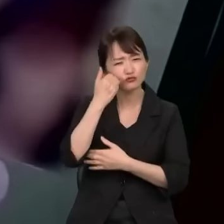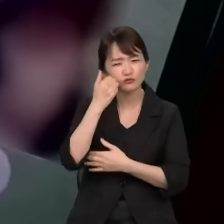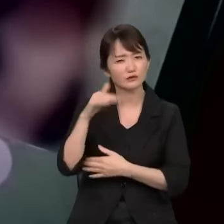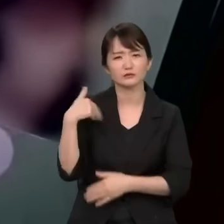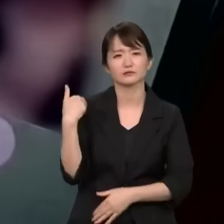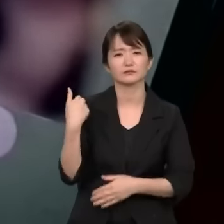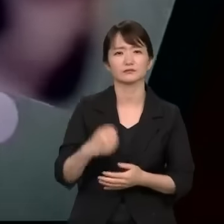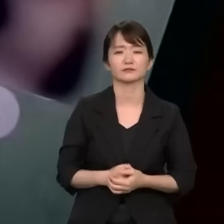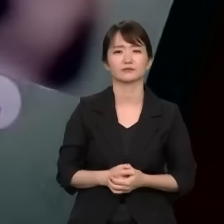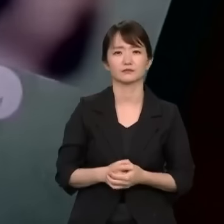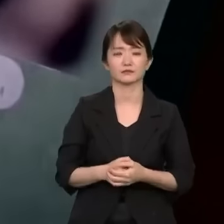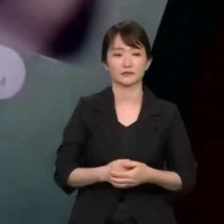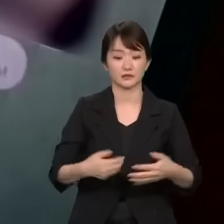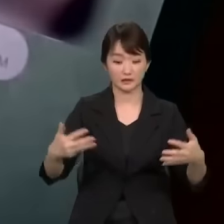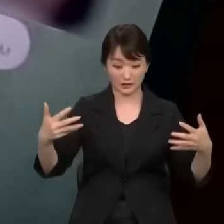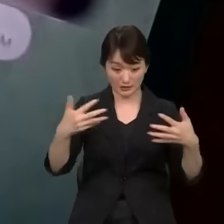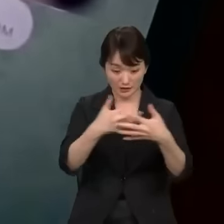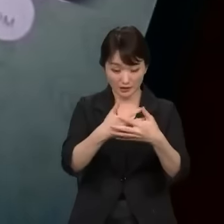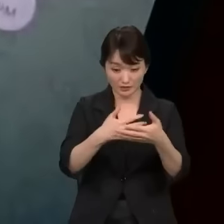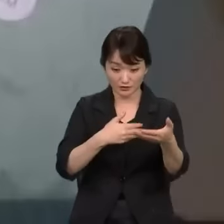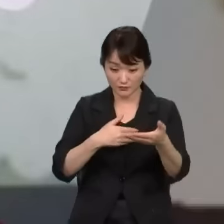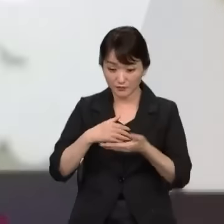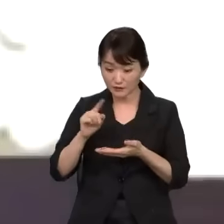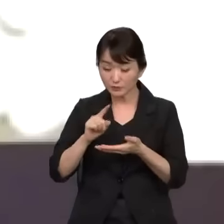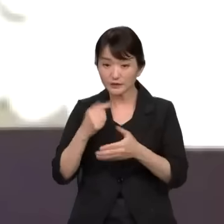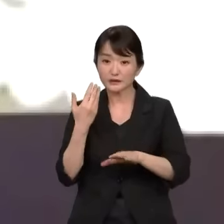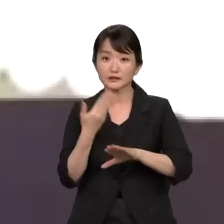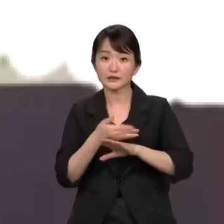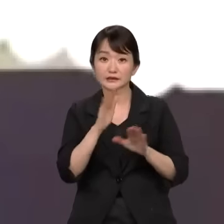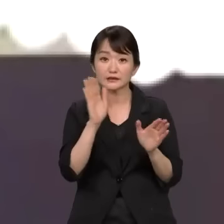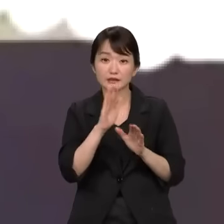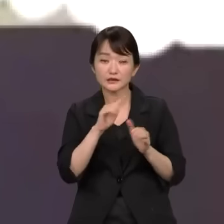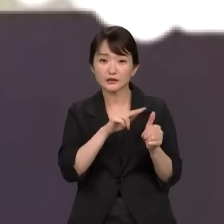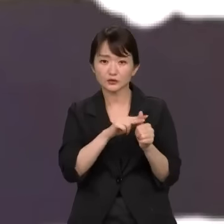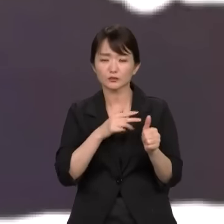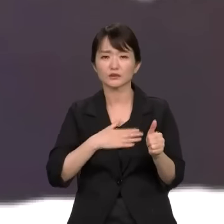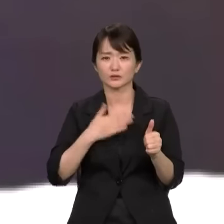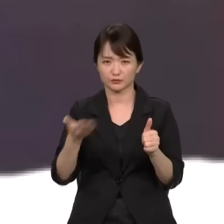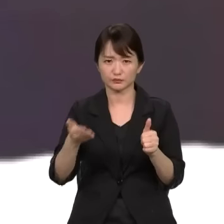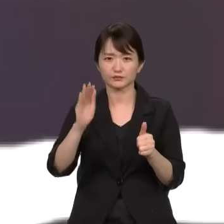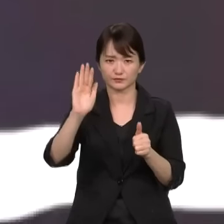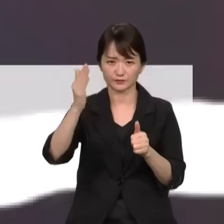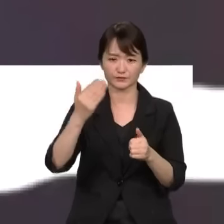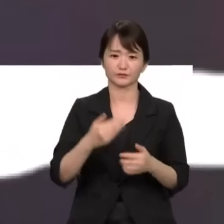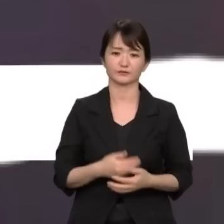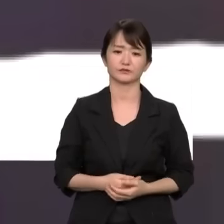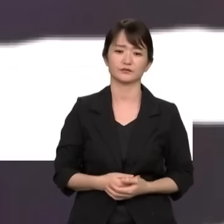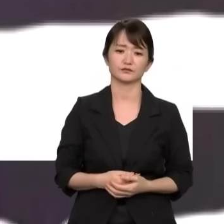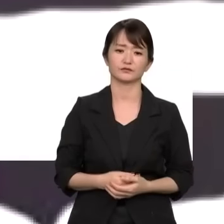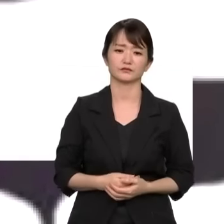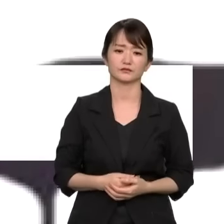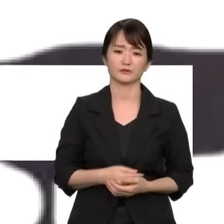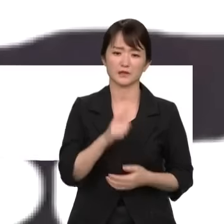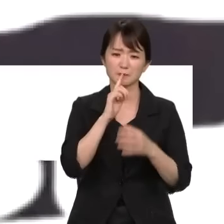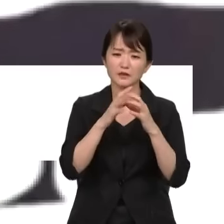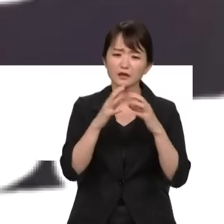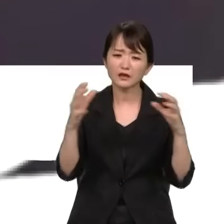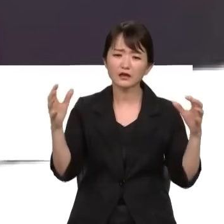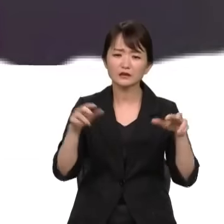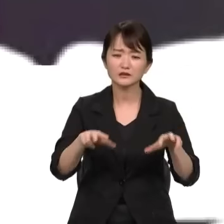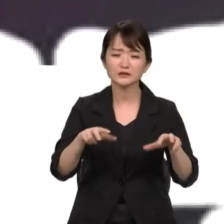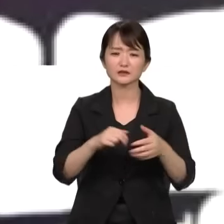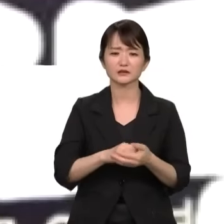페이크를 공유 받으려면 또다른 학생의 신상 정보를 제공해야 했습니다 하니까 이미 방